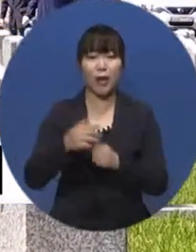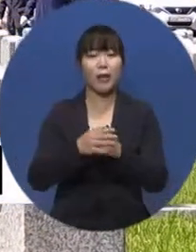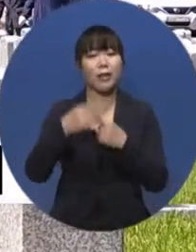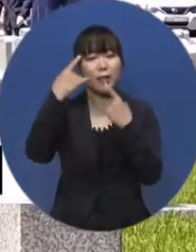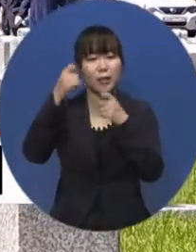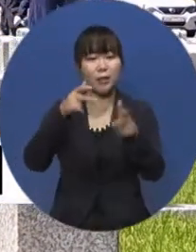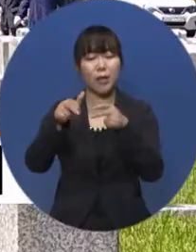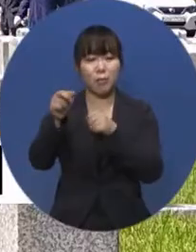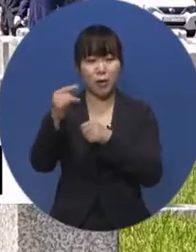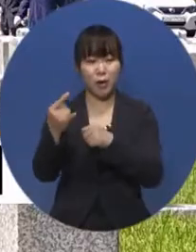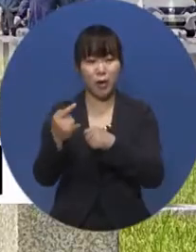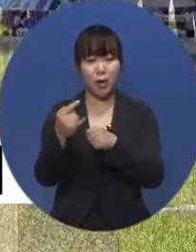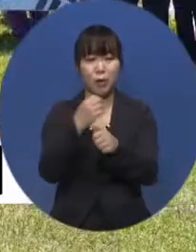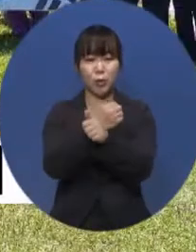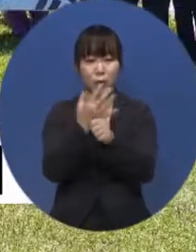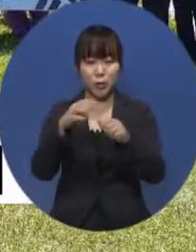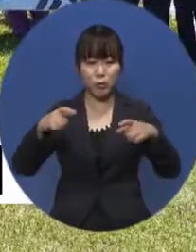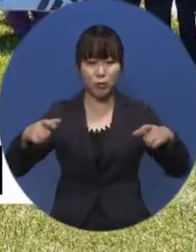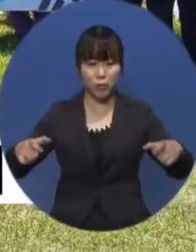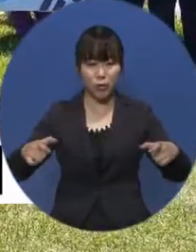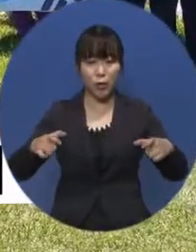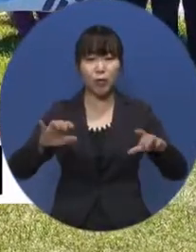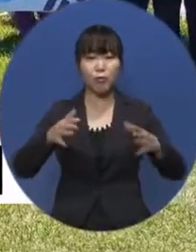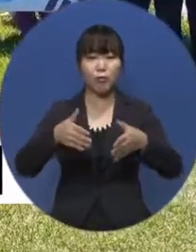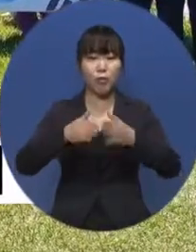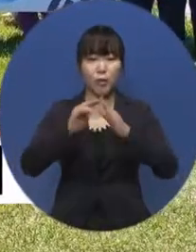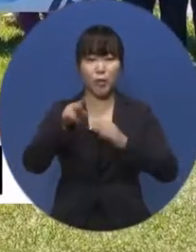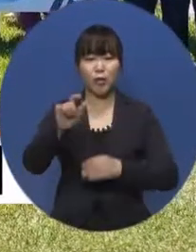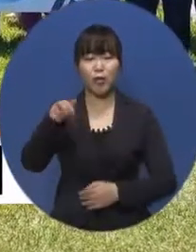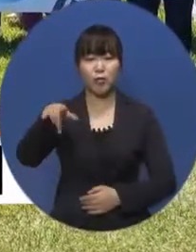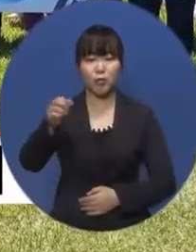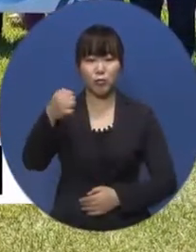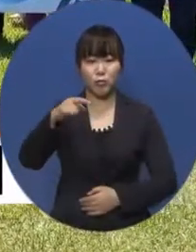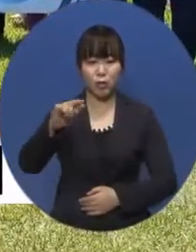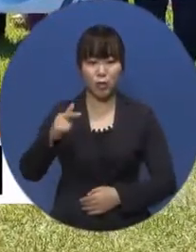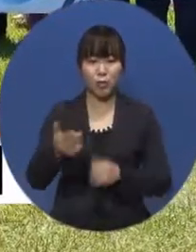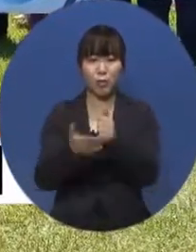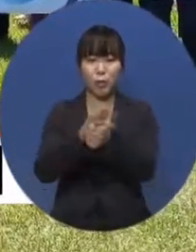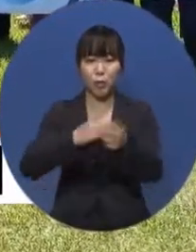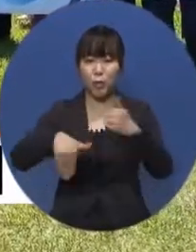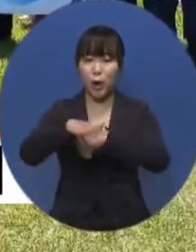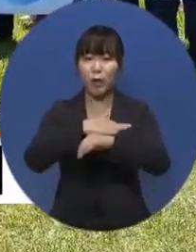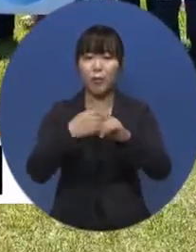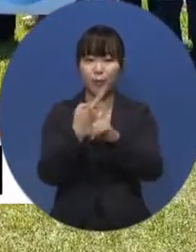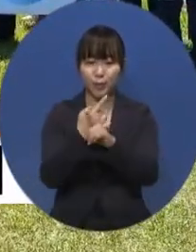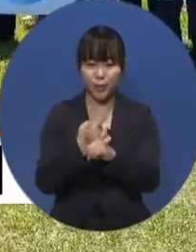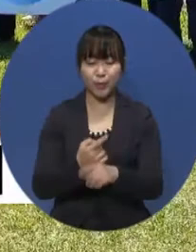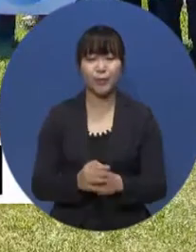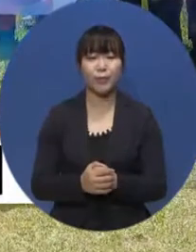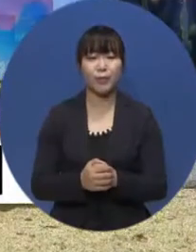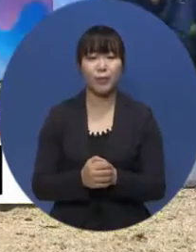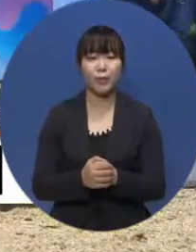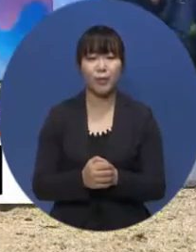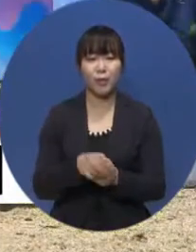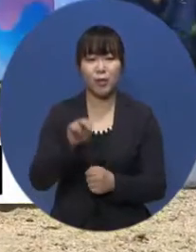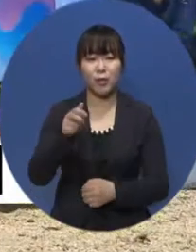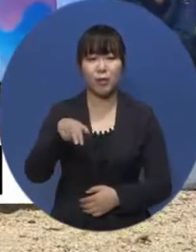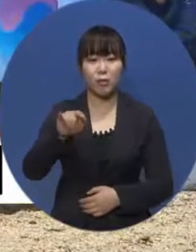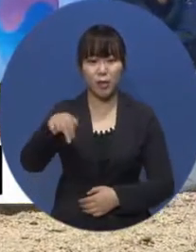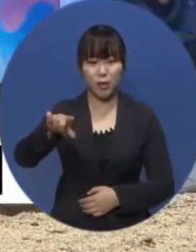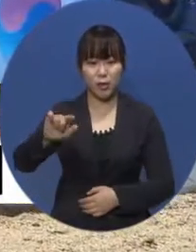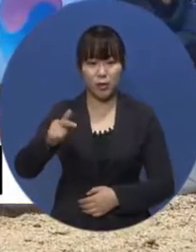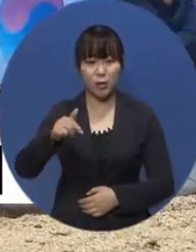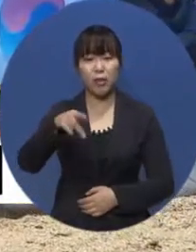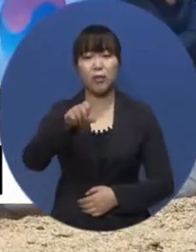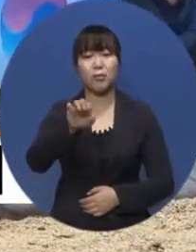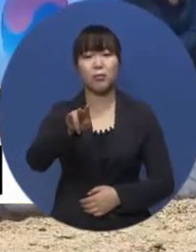기념사업회가 동작구 국립서울현충원에서 묘지 환경정비에 나섰습니다. 연재근 상사는